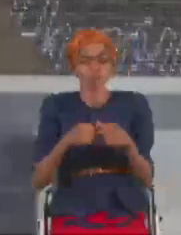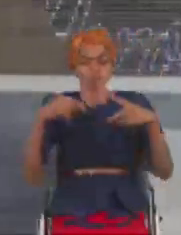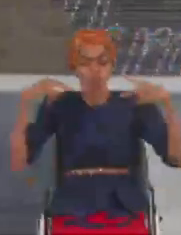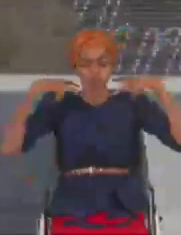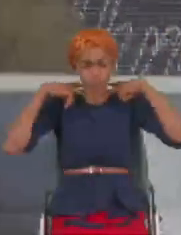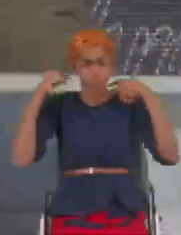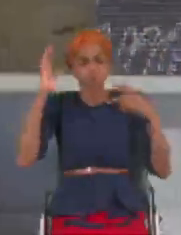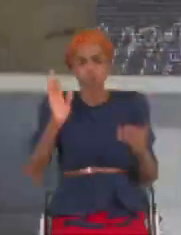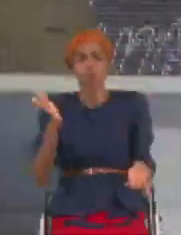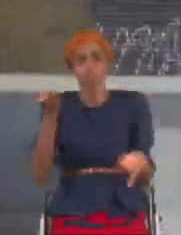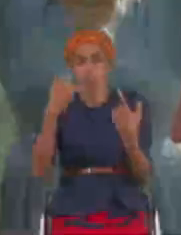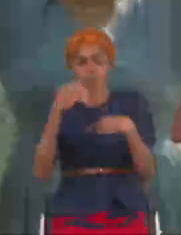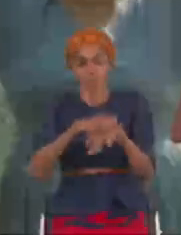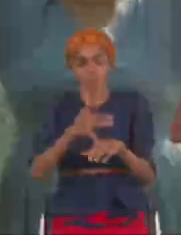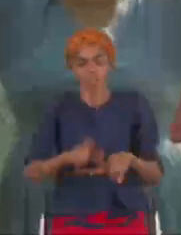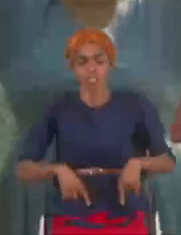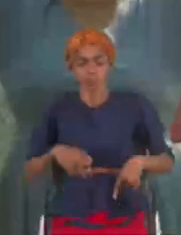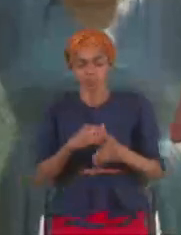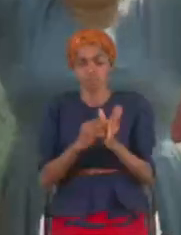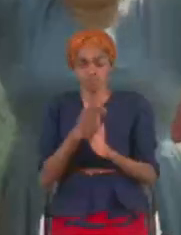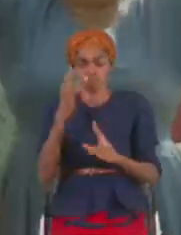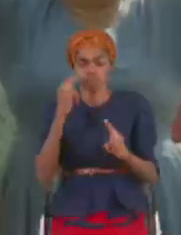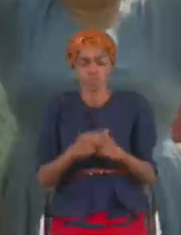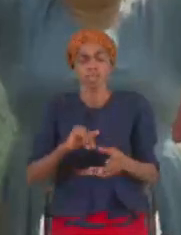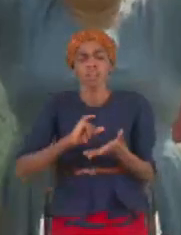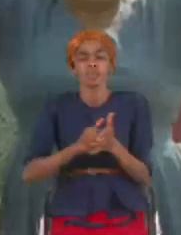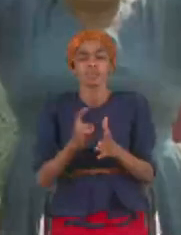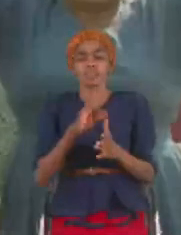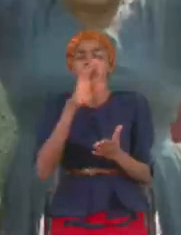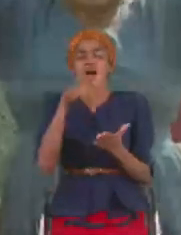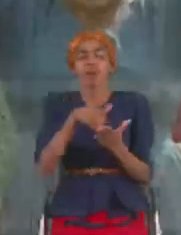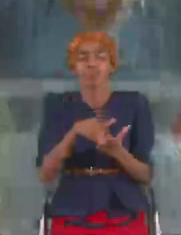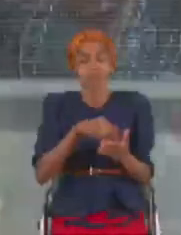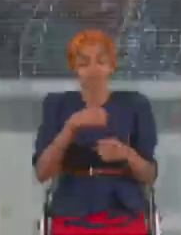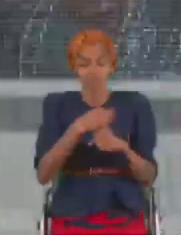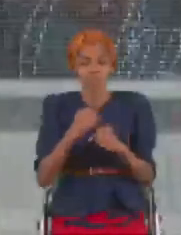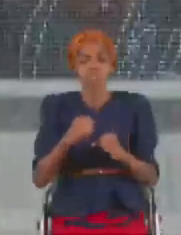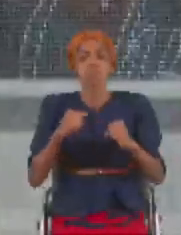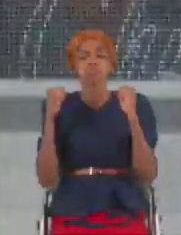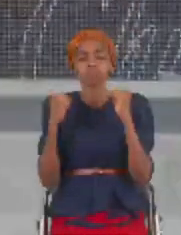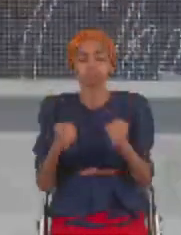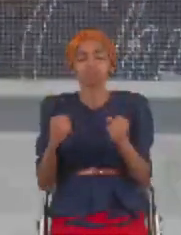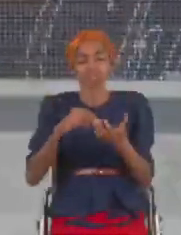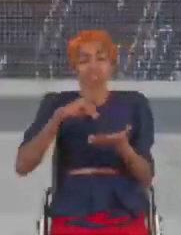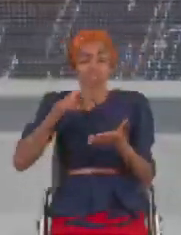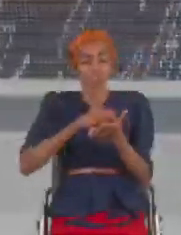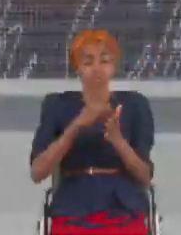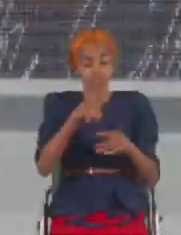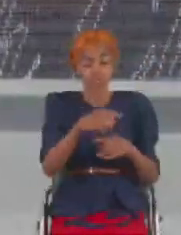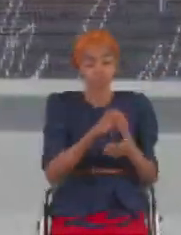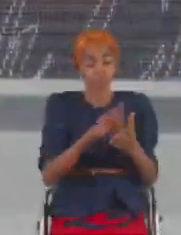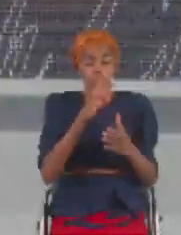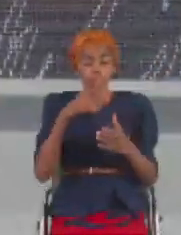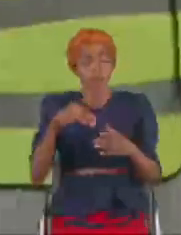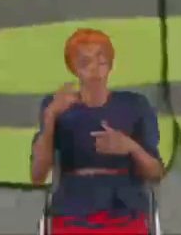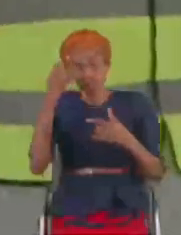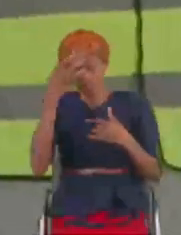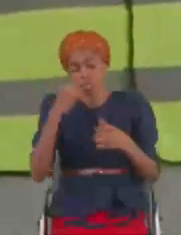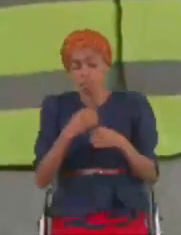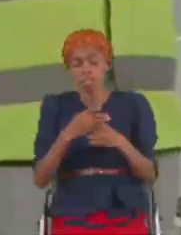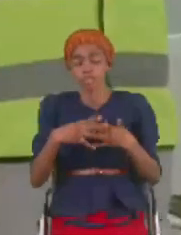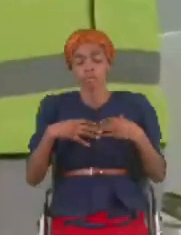les jours gras vielle sur la vie ceux qui sont faibles dans les forts ceux qui sont malades guéris